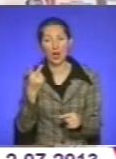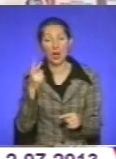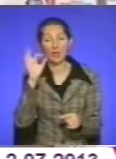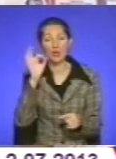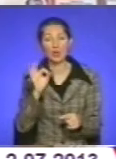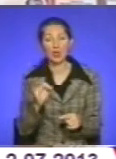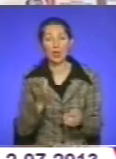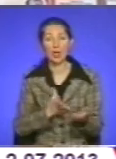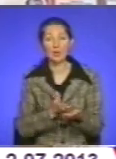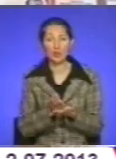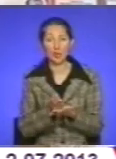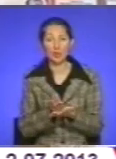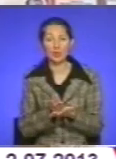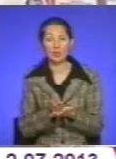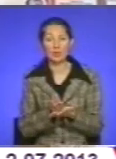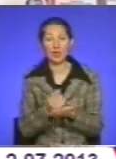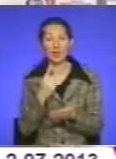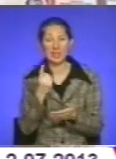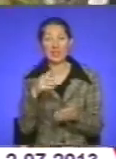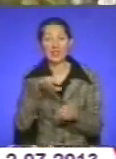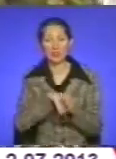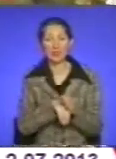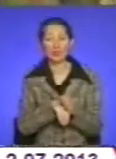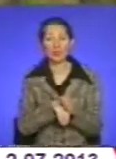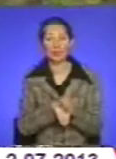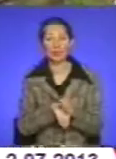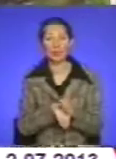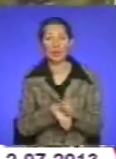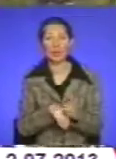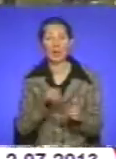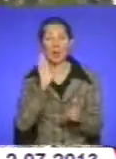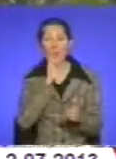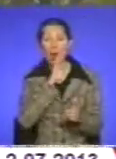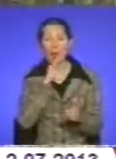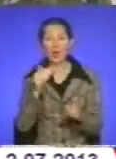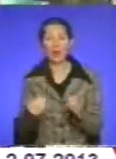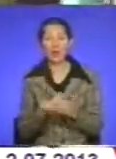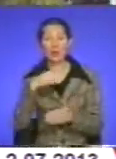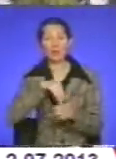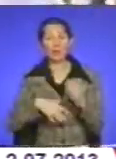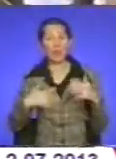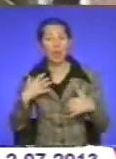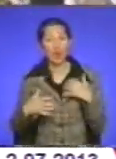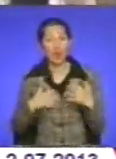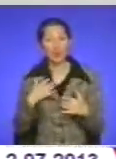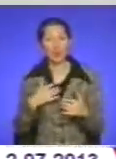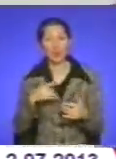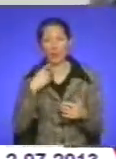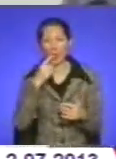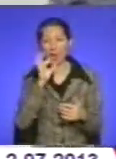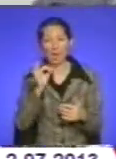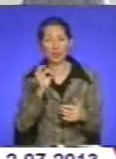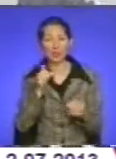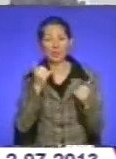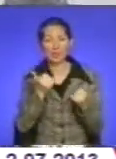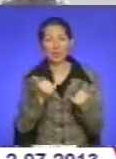35,2% сплачуватися єдиного внеску. Мами нововведенням схвильовані, зізнаються не на камеру. Тепер жоден